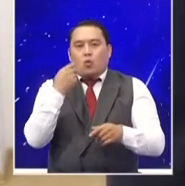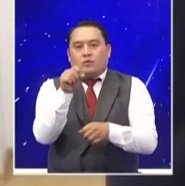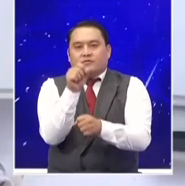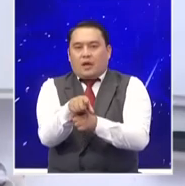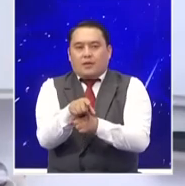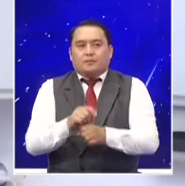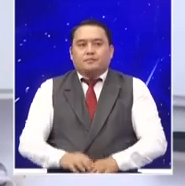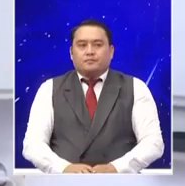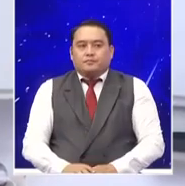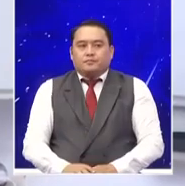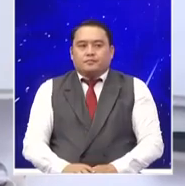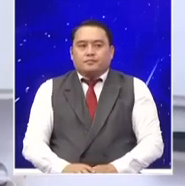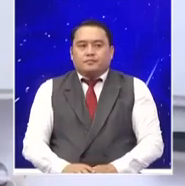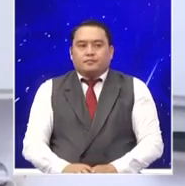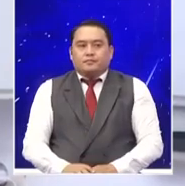задал.